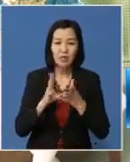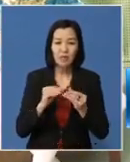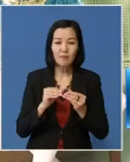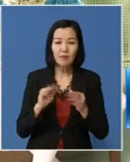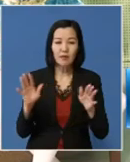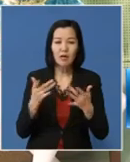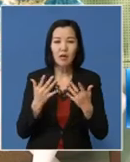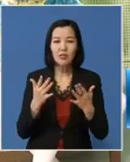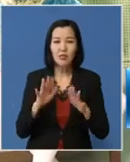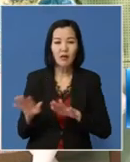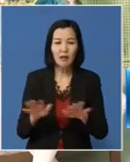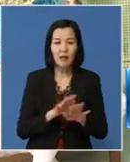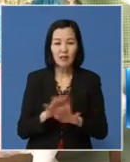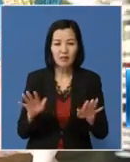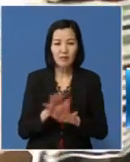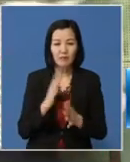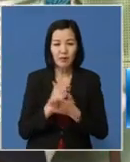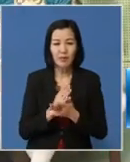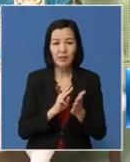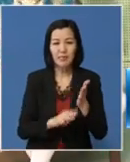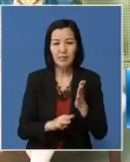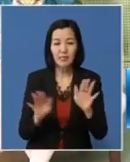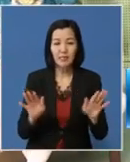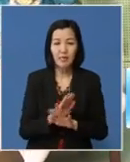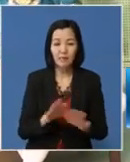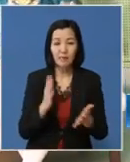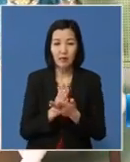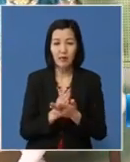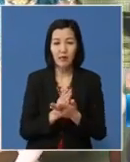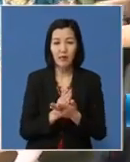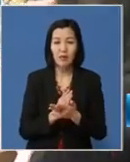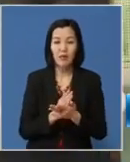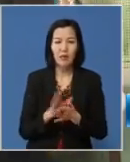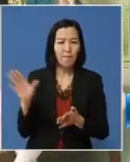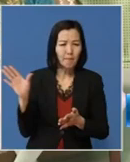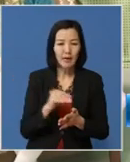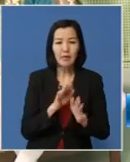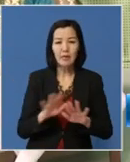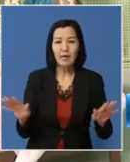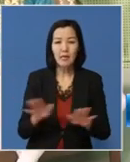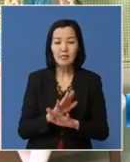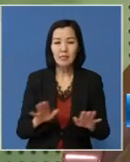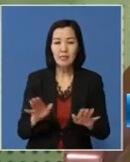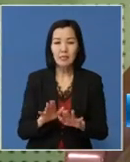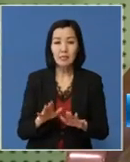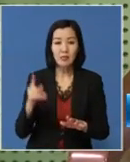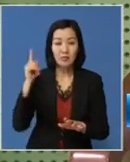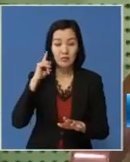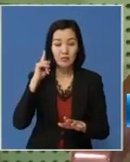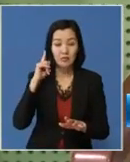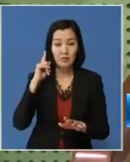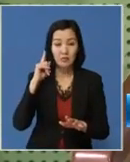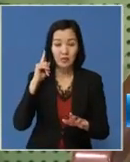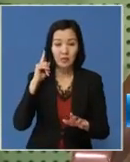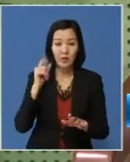ән бар. Бұл негізі әнді өзі любой әнді жаңағы караокедан құлағына наушник қойып тыңдап